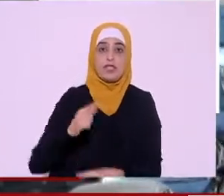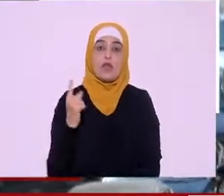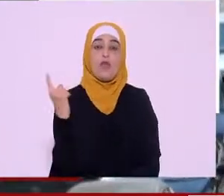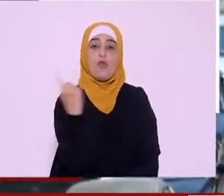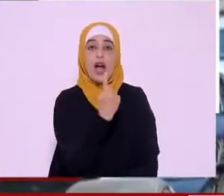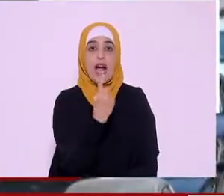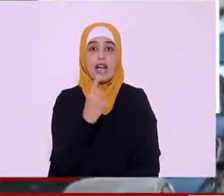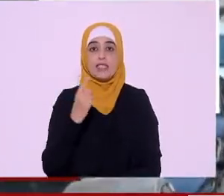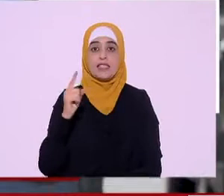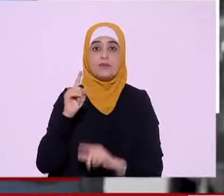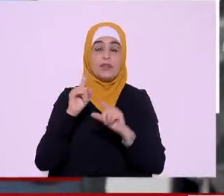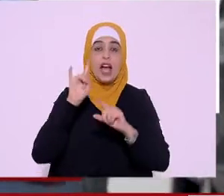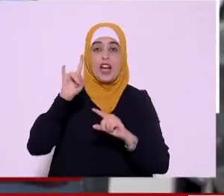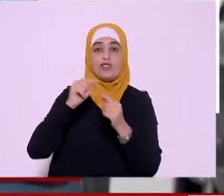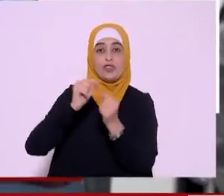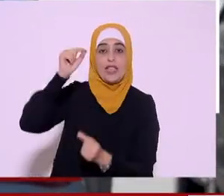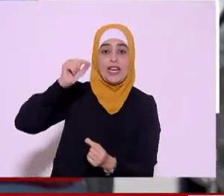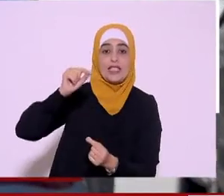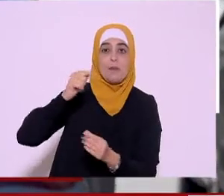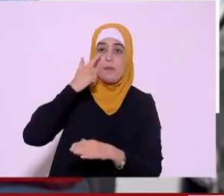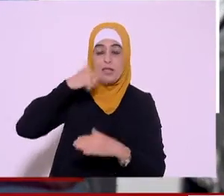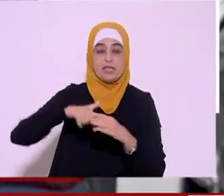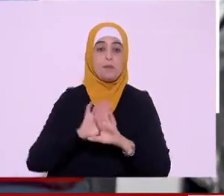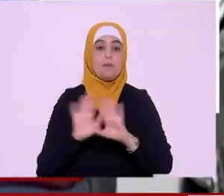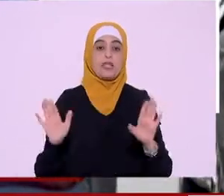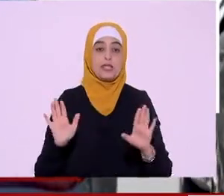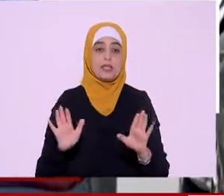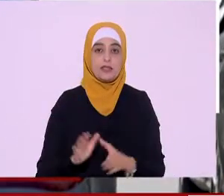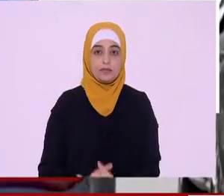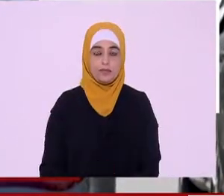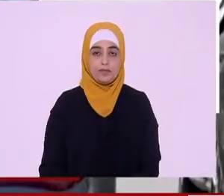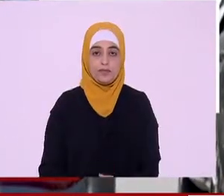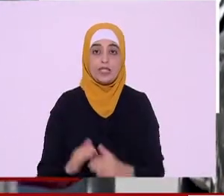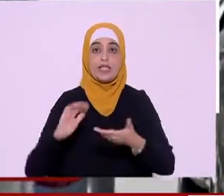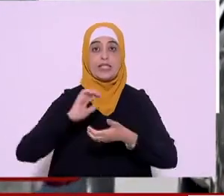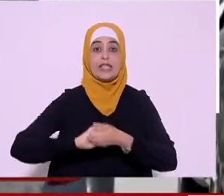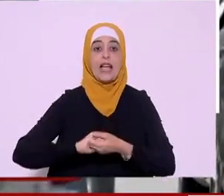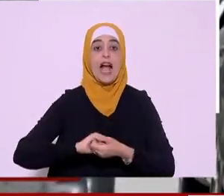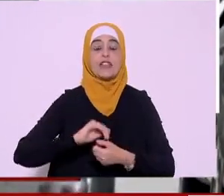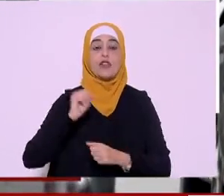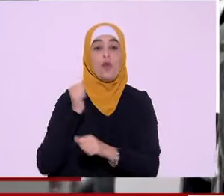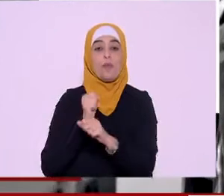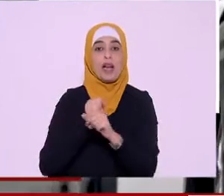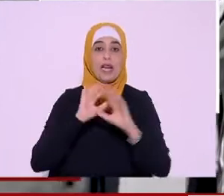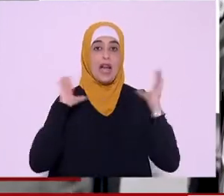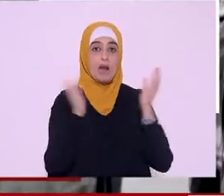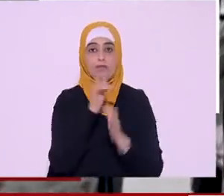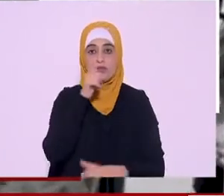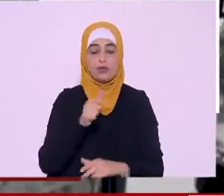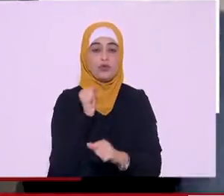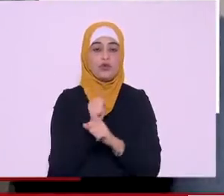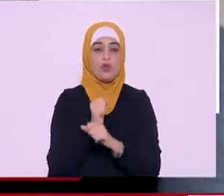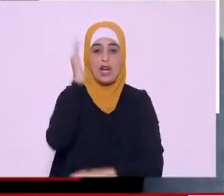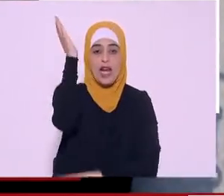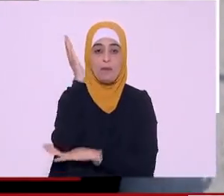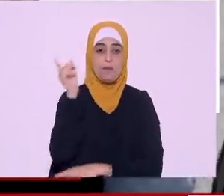تم السماح لكل واحدة بعشر لترات فقط من البنزين، فيما أعلن الاتحاد العمالي العام في لبنان عن إضراب